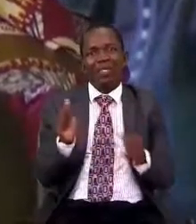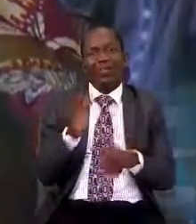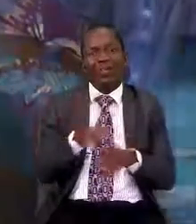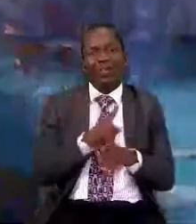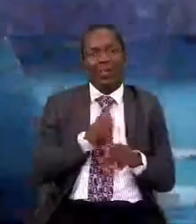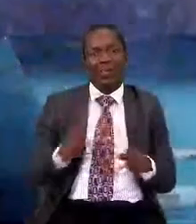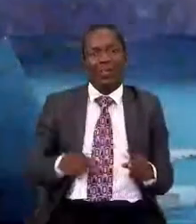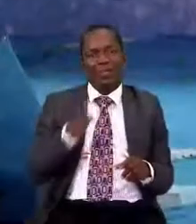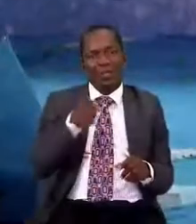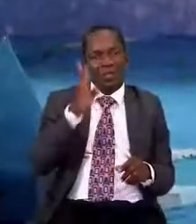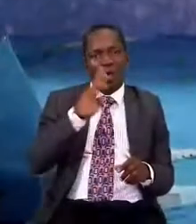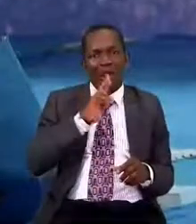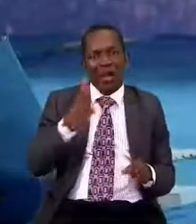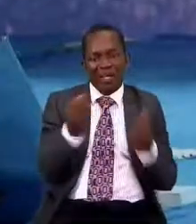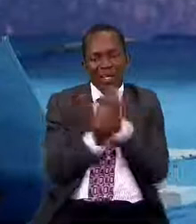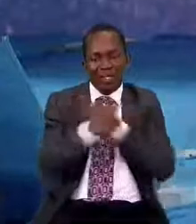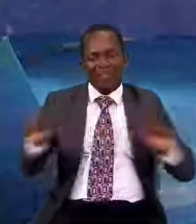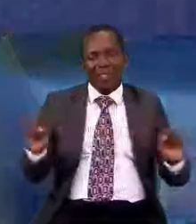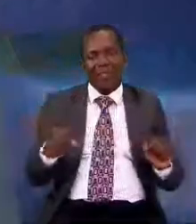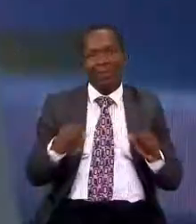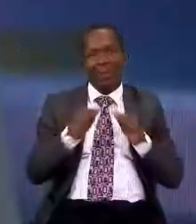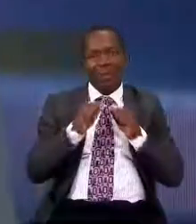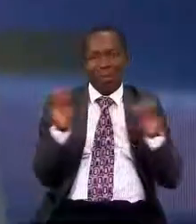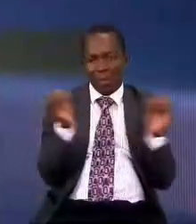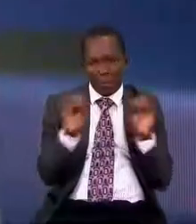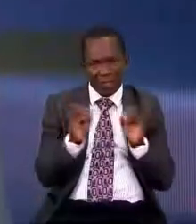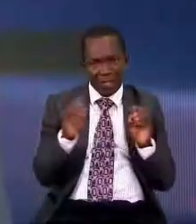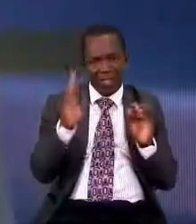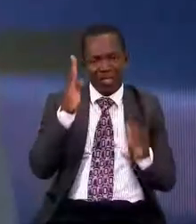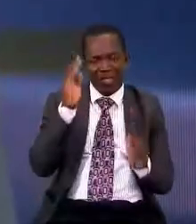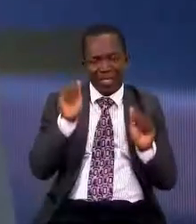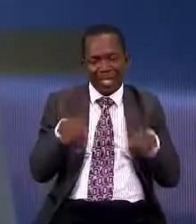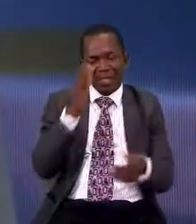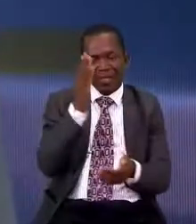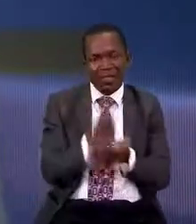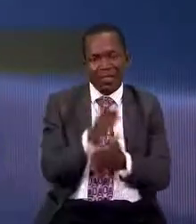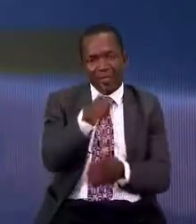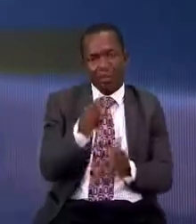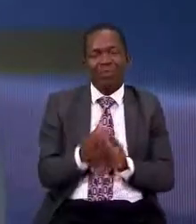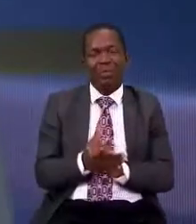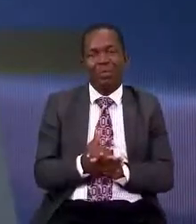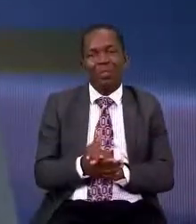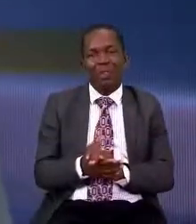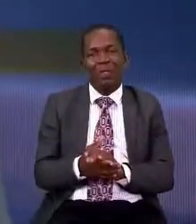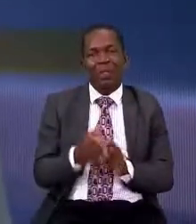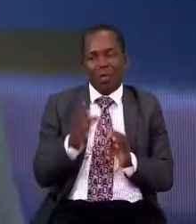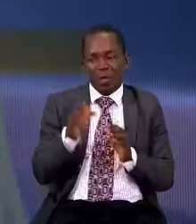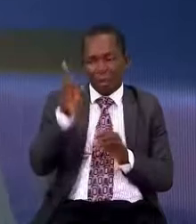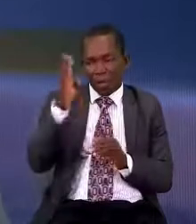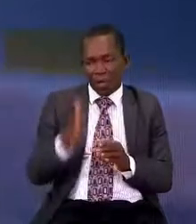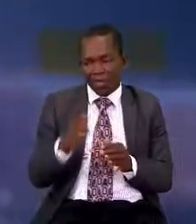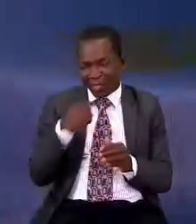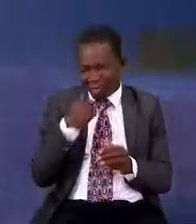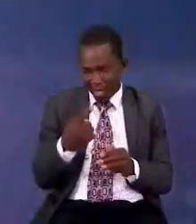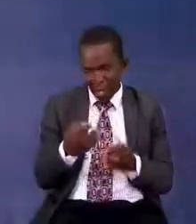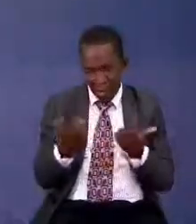vous avez à penser à cela? Que Dieu a dit que viens recevoir quelque chose et Dieu déblaye le chemin et il ôte tous les cailloux de la